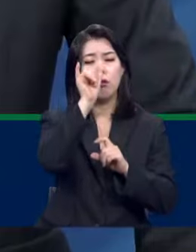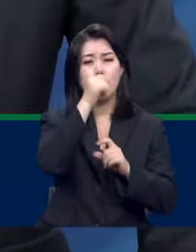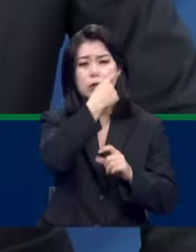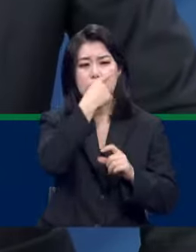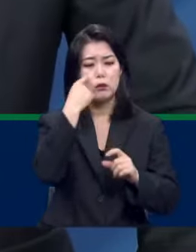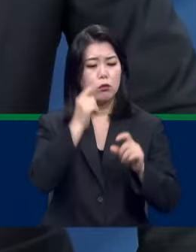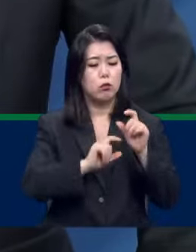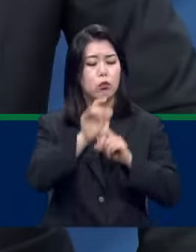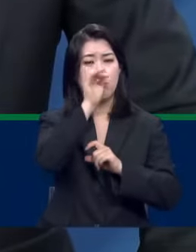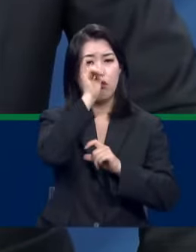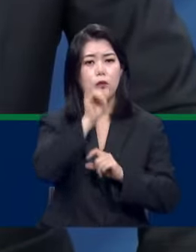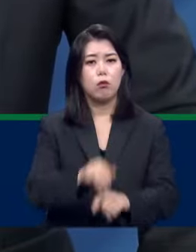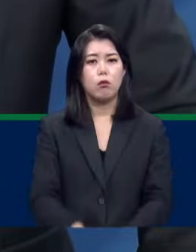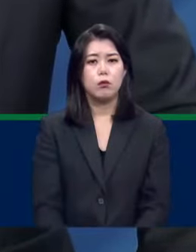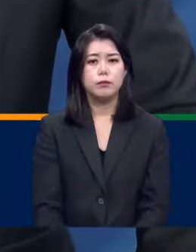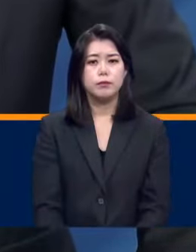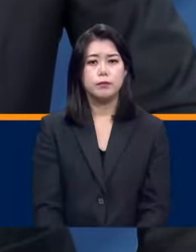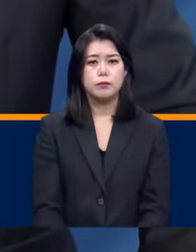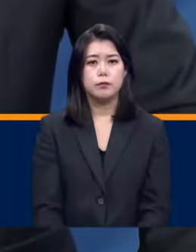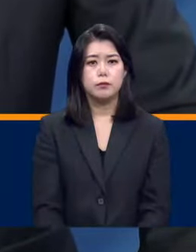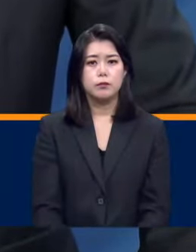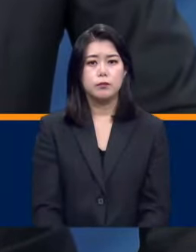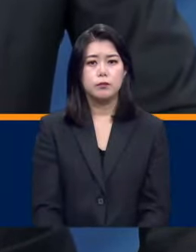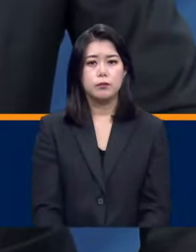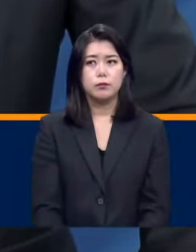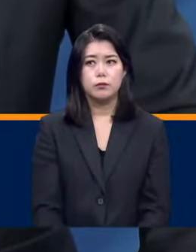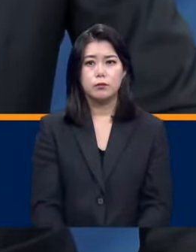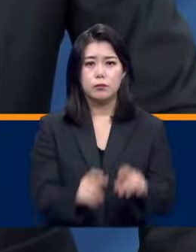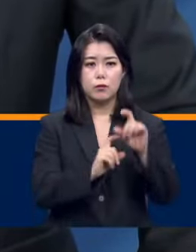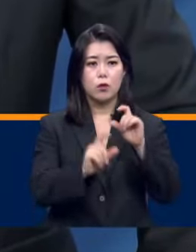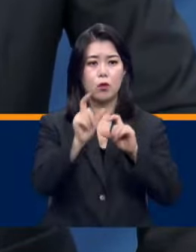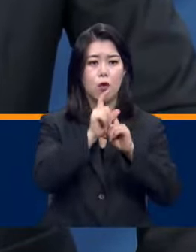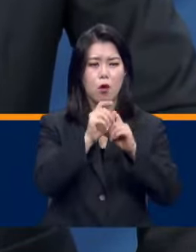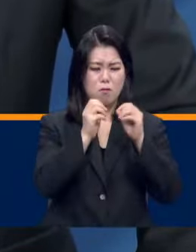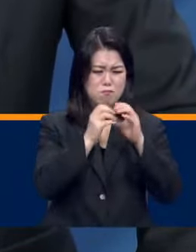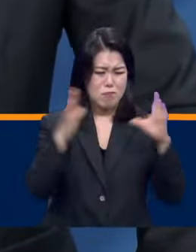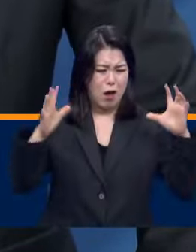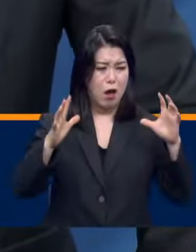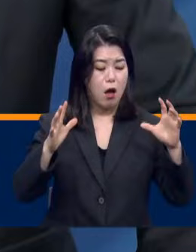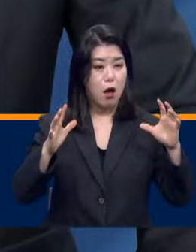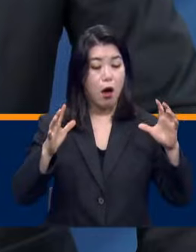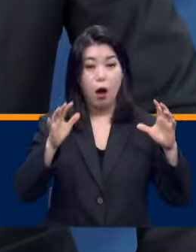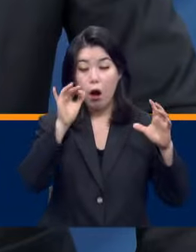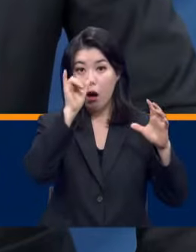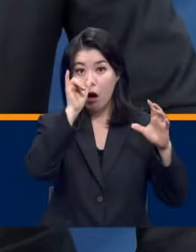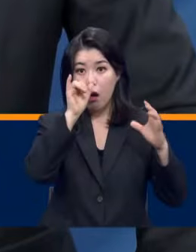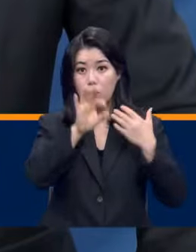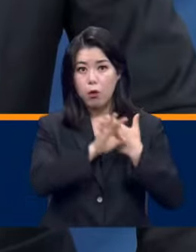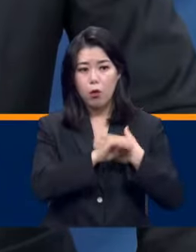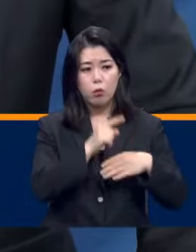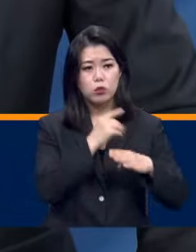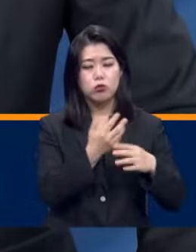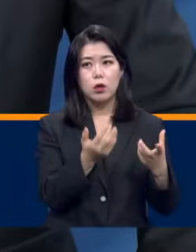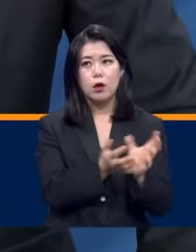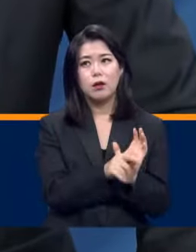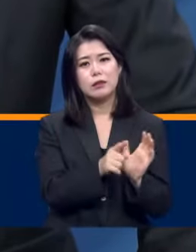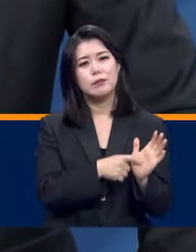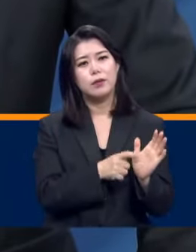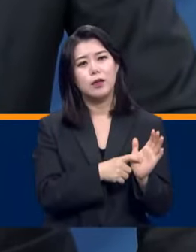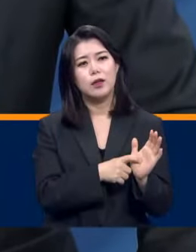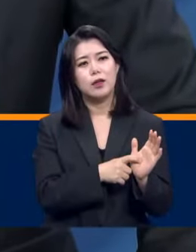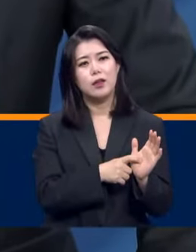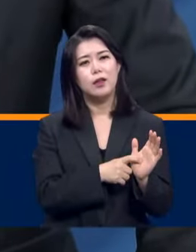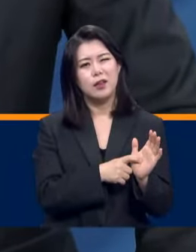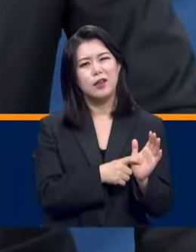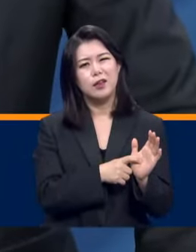제임 때도 있어요 뭐 이런 얘기를 지금 하하고 있습니다 더 아주 폭발적인게 있다라고 하면 민주당 성격 급해요 빨리빨리